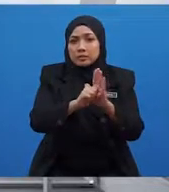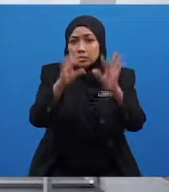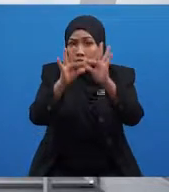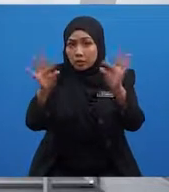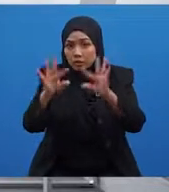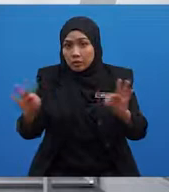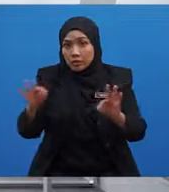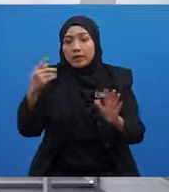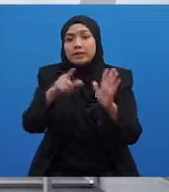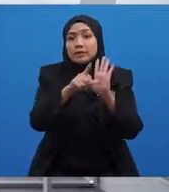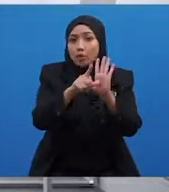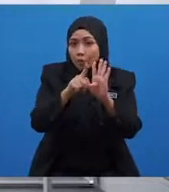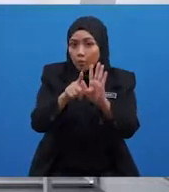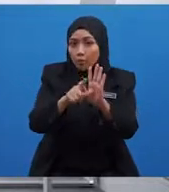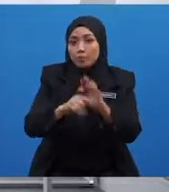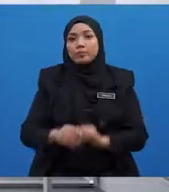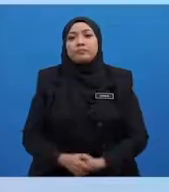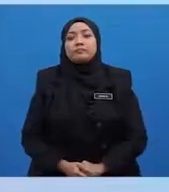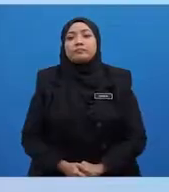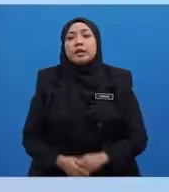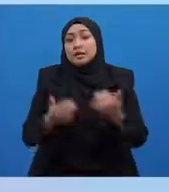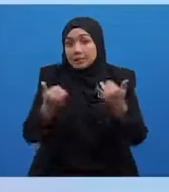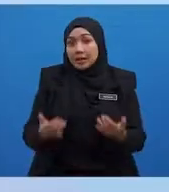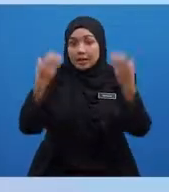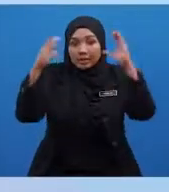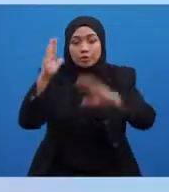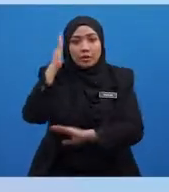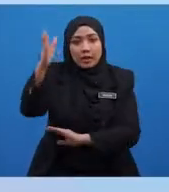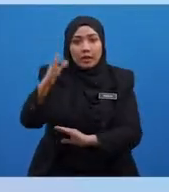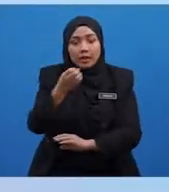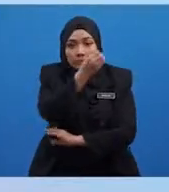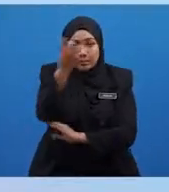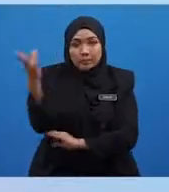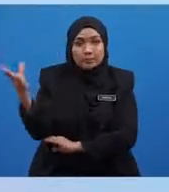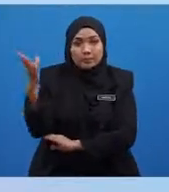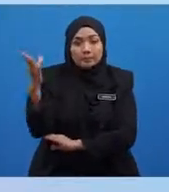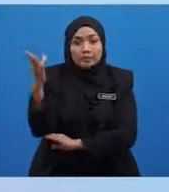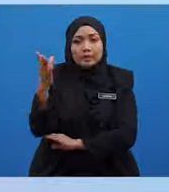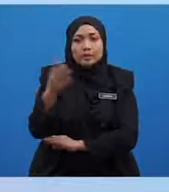Baiklah, sekarang cikgu akan terangkan tentang klasifikasi produk dalam pemasaran.